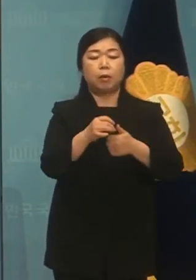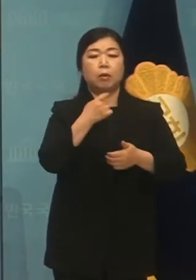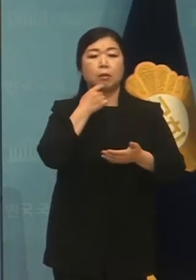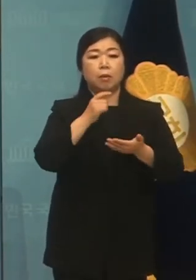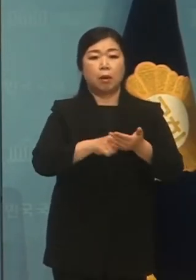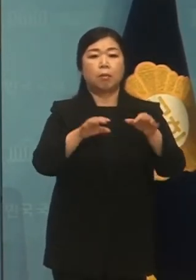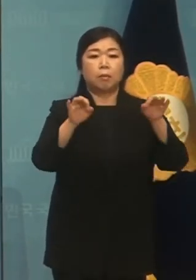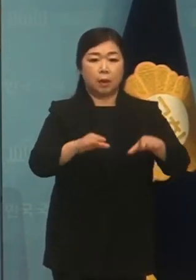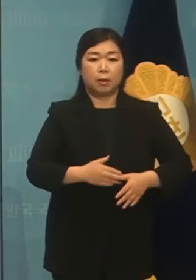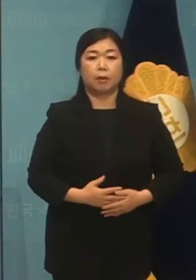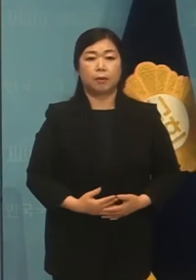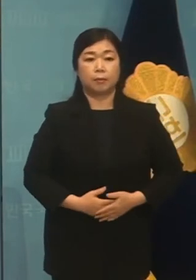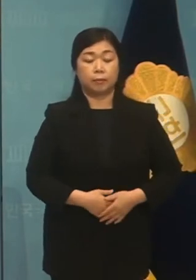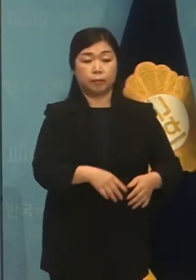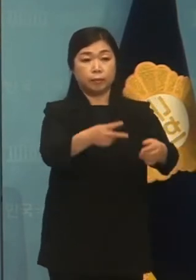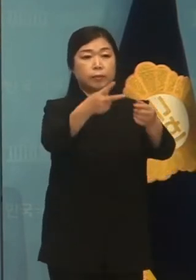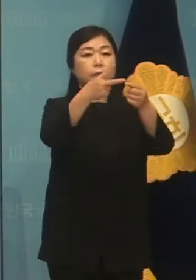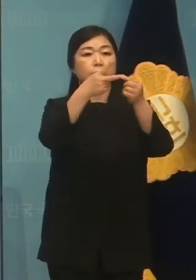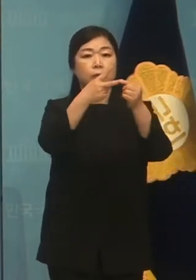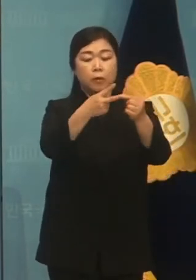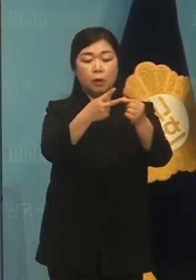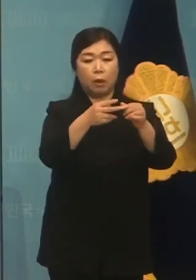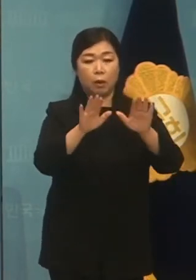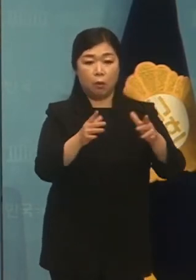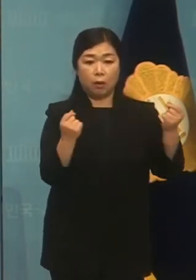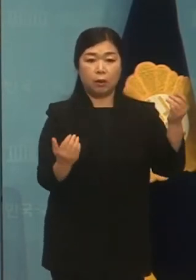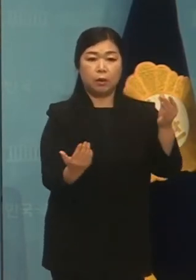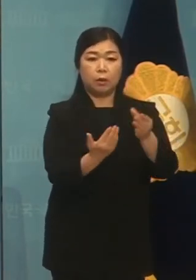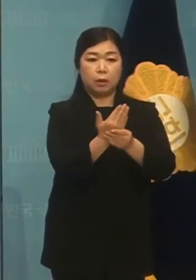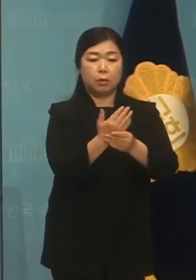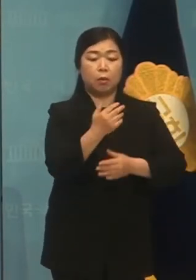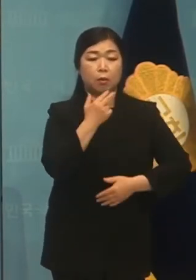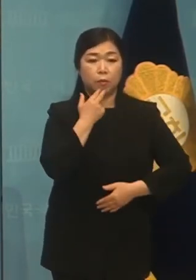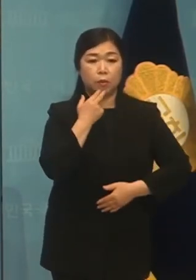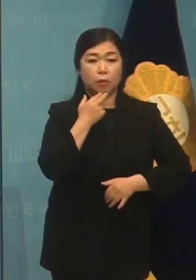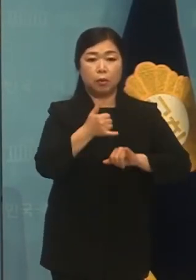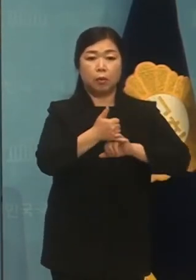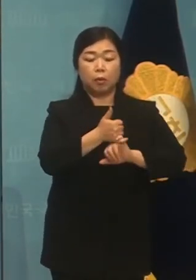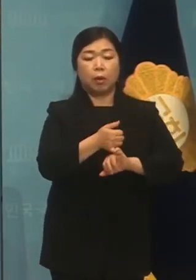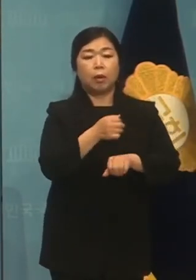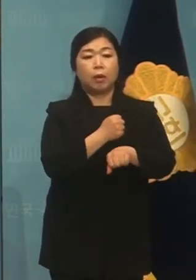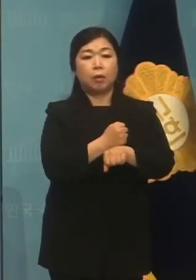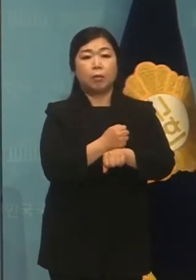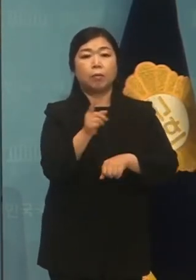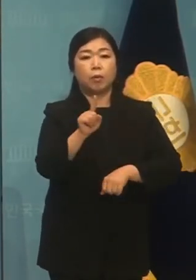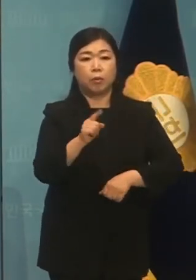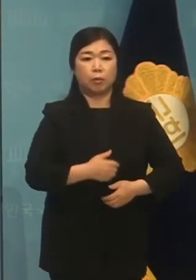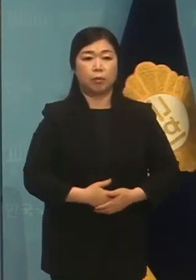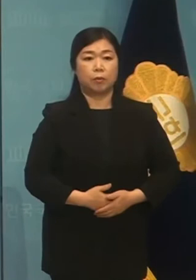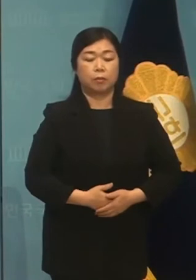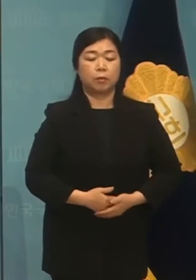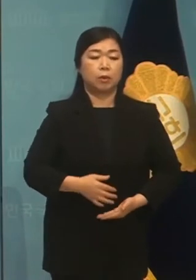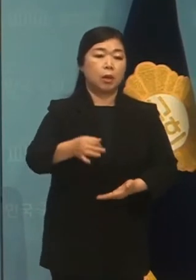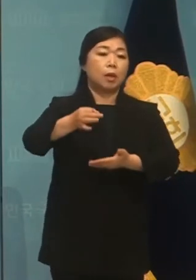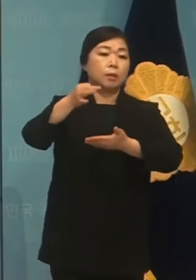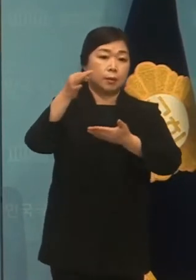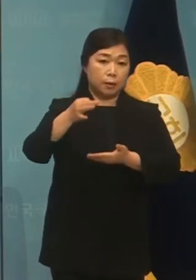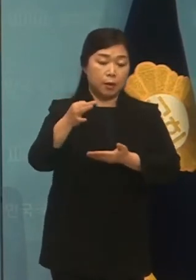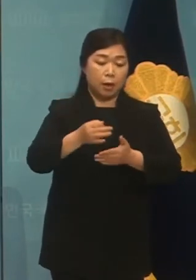두 번째는 이런 일들이 벌어지지 않게 할 수 있는 일, 그러니까